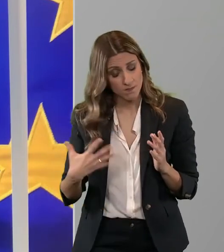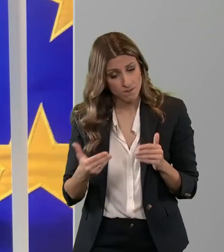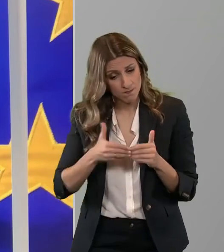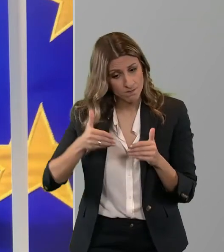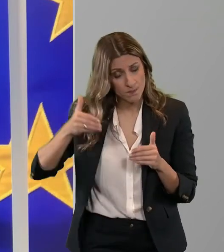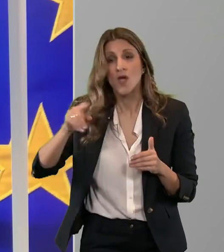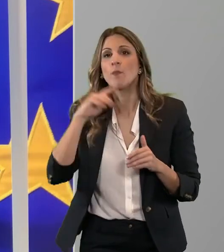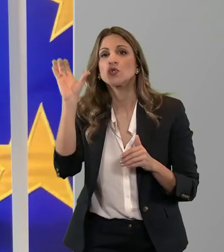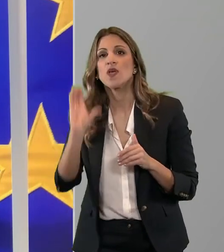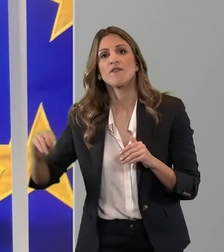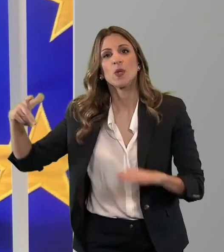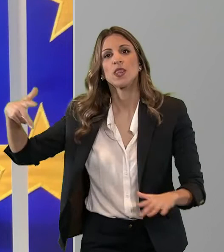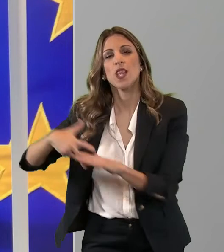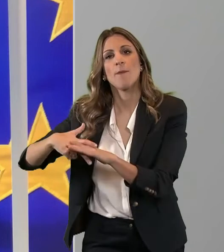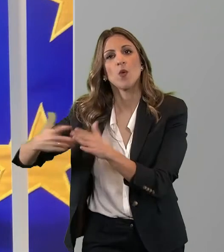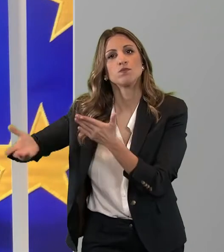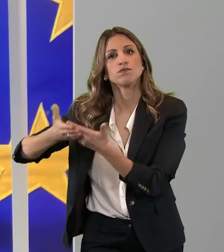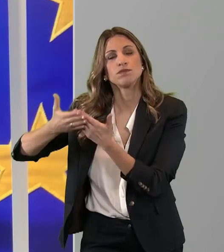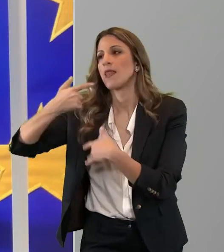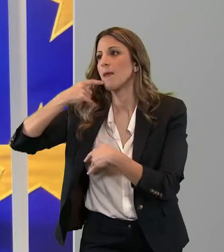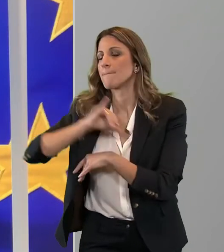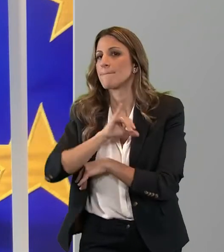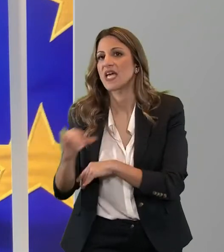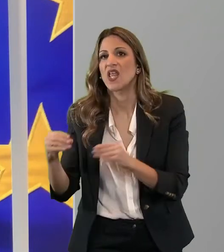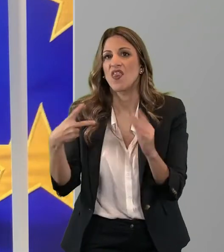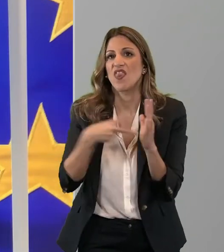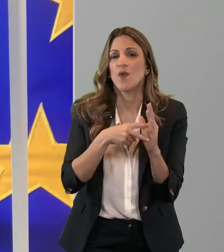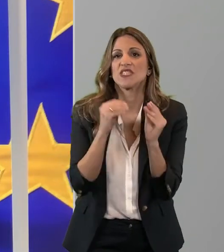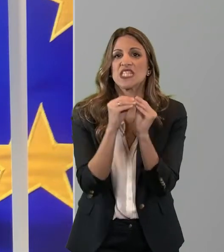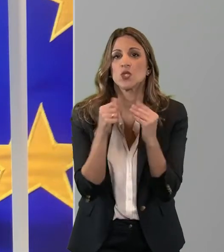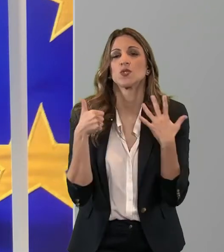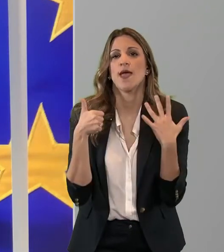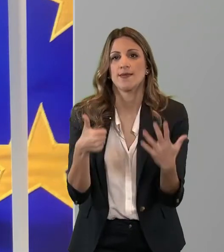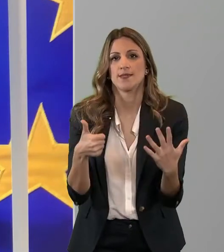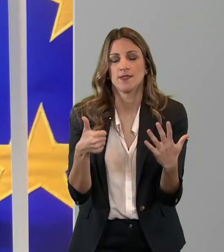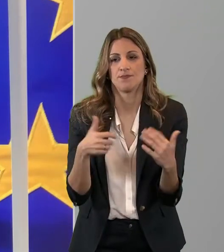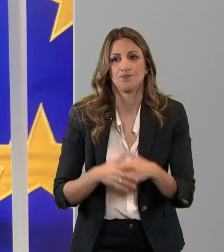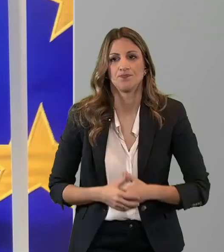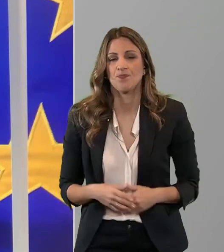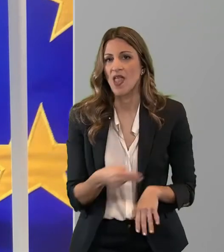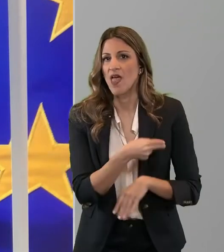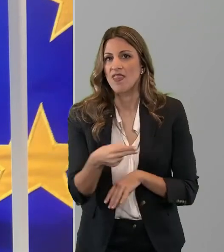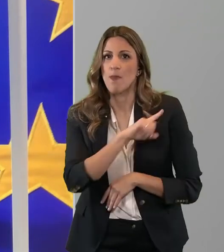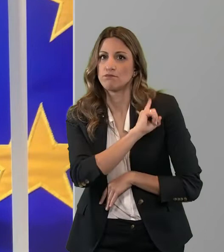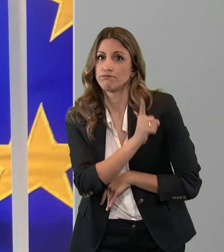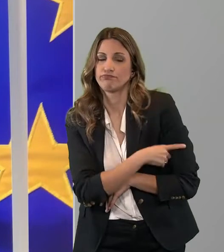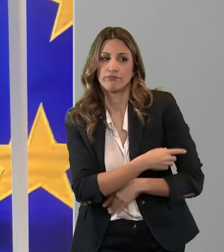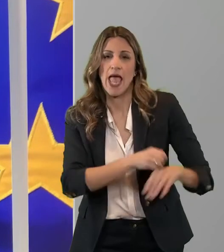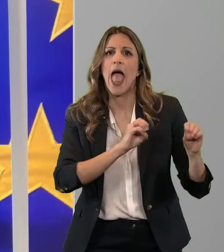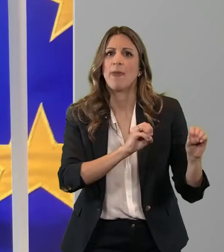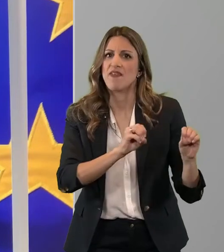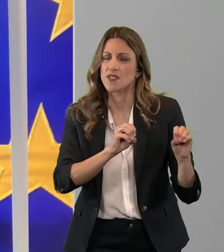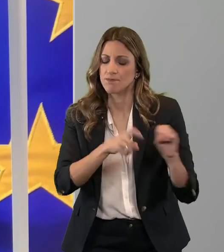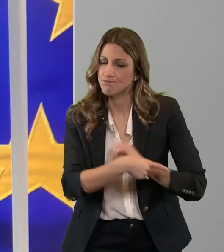του Ταμείου Ανάκαμψης μέχρι το 2026. Στις δεξιότητες